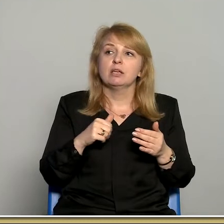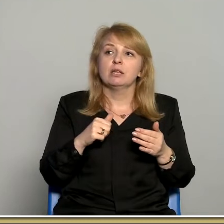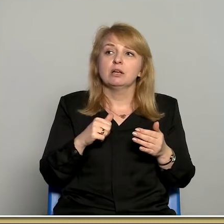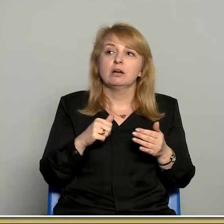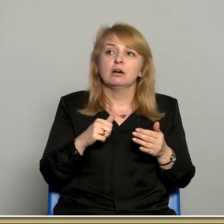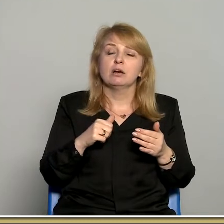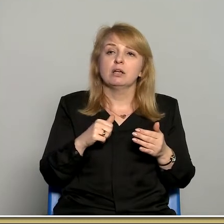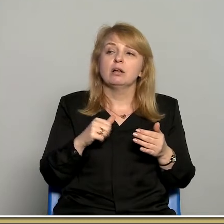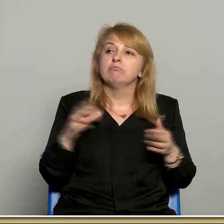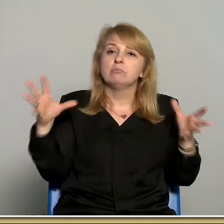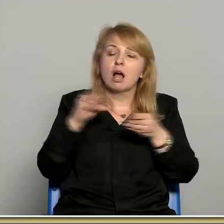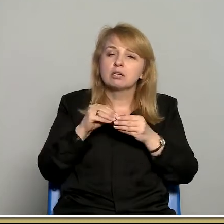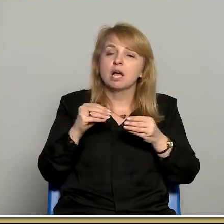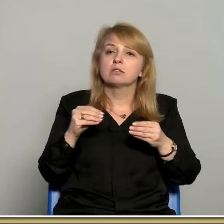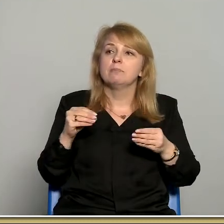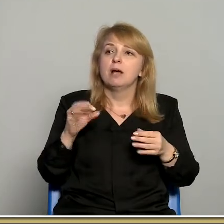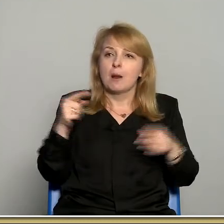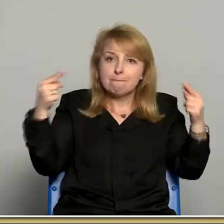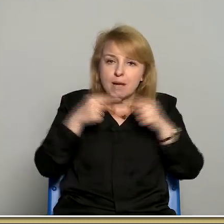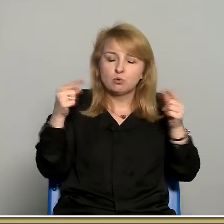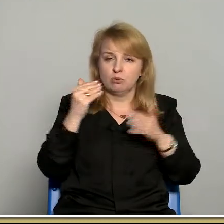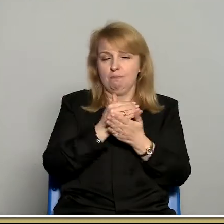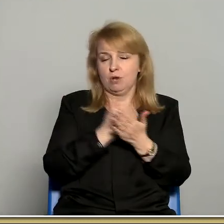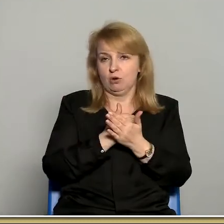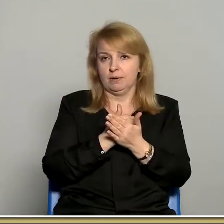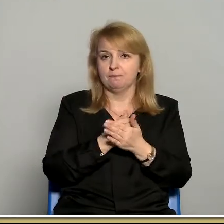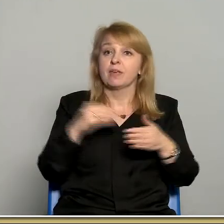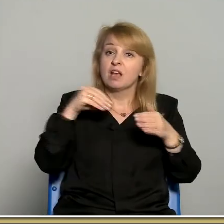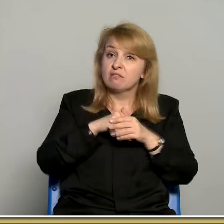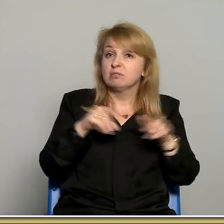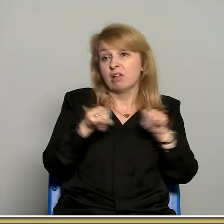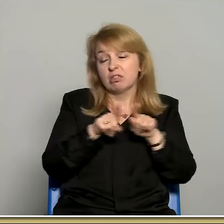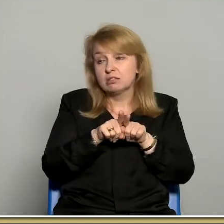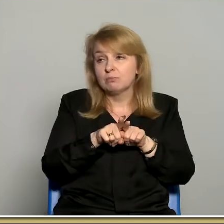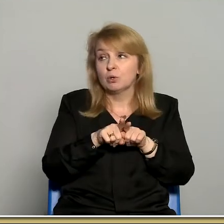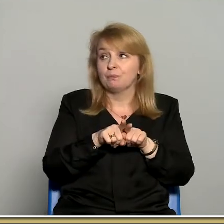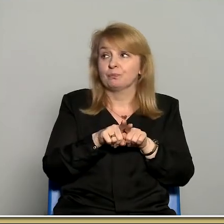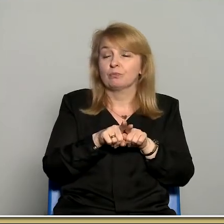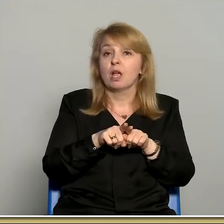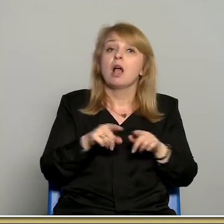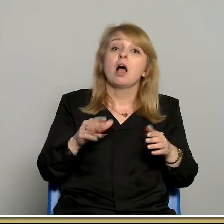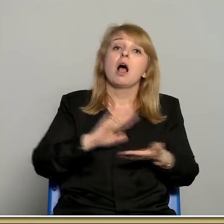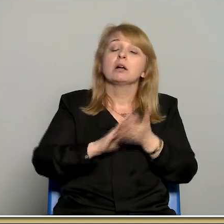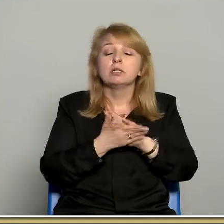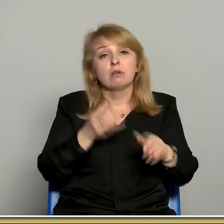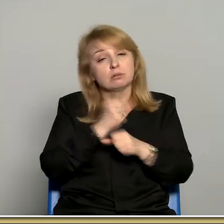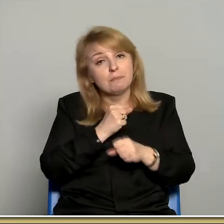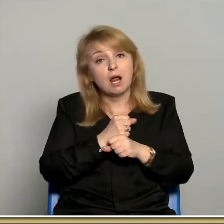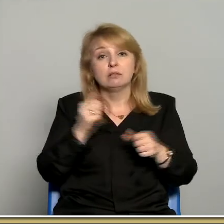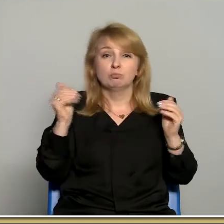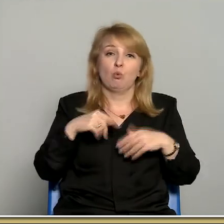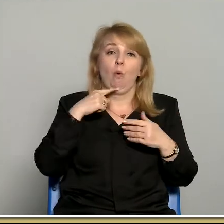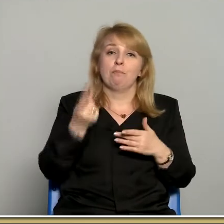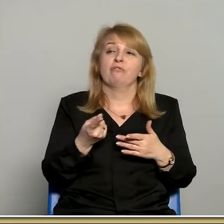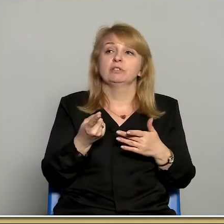kompatybilne, a w gruncie rzeczy, proszę Państwa, mówiąc o rynku pracy, można by powiedzieć,